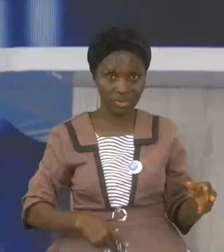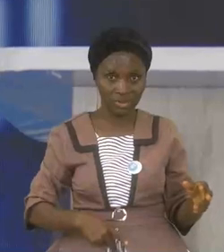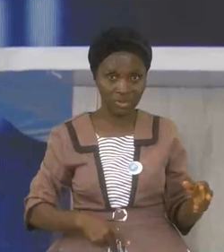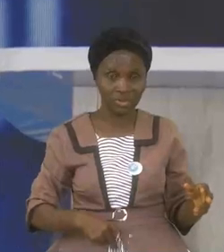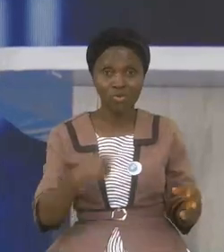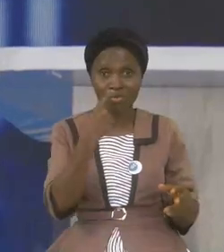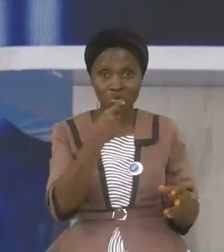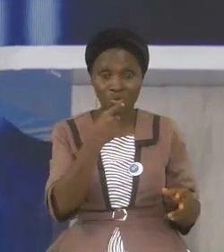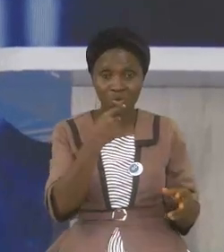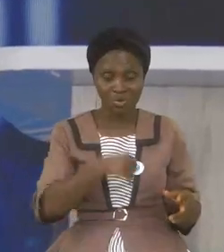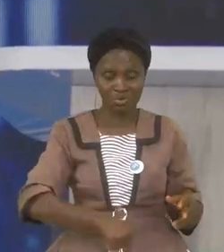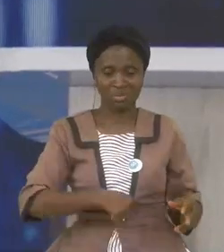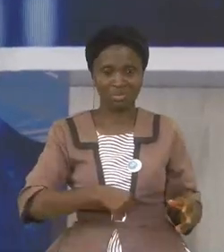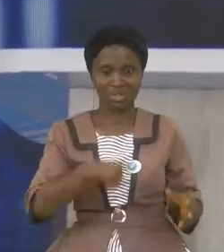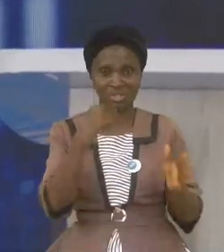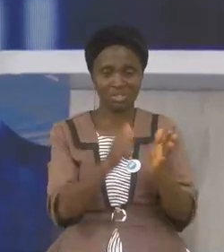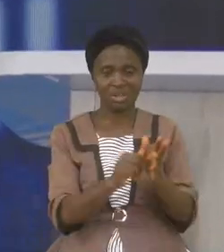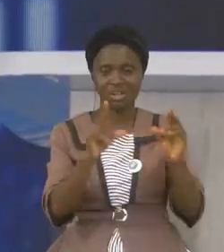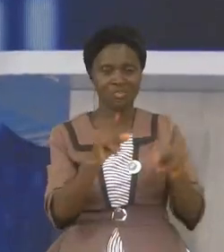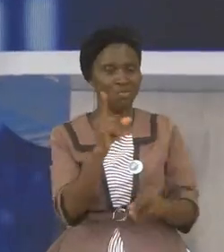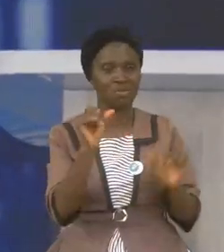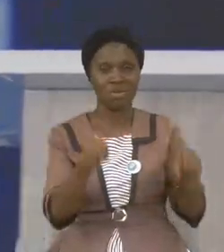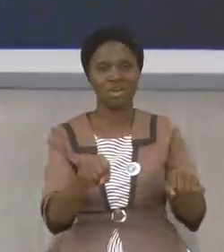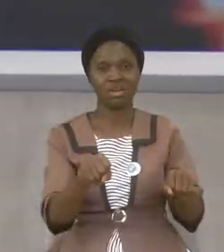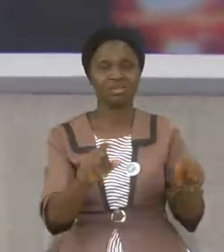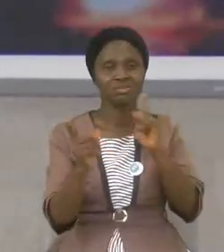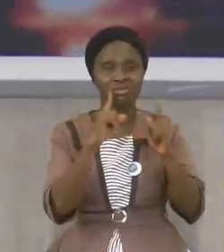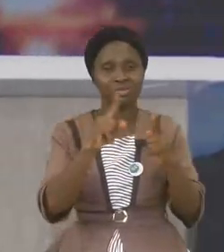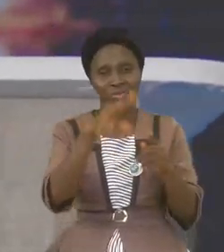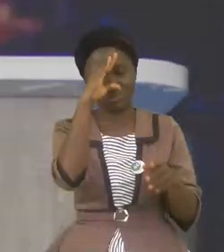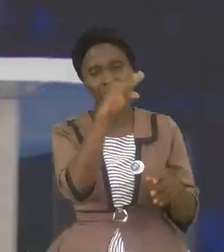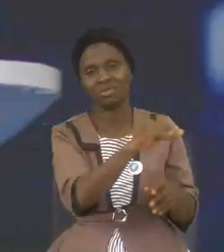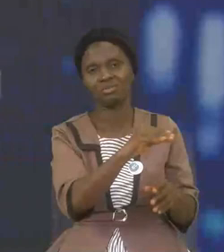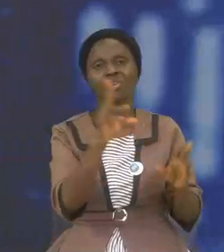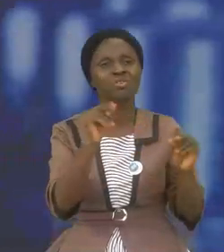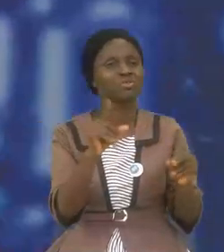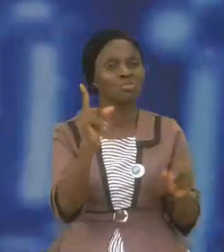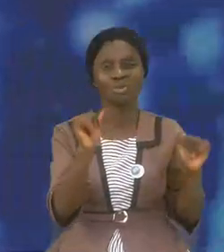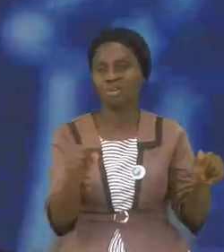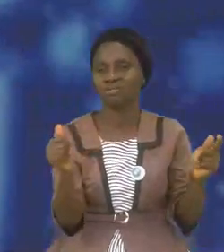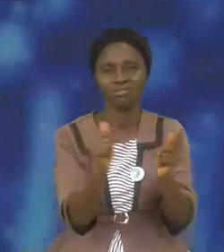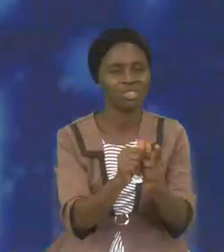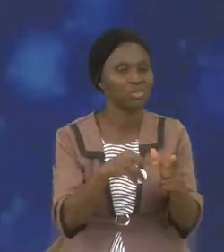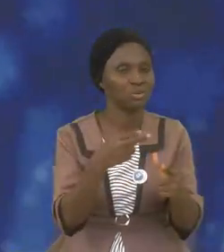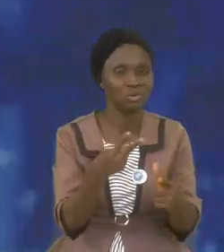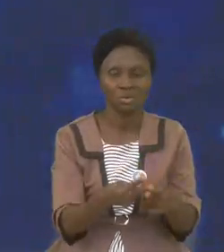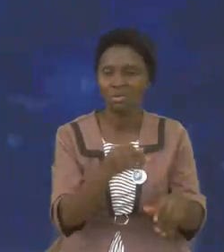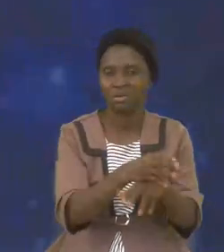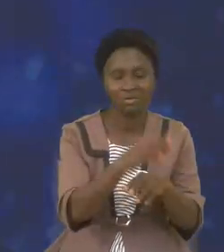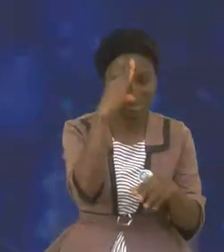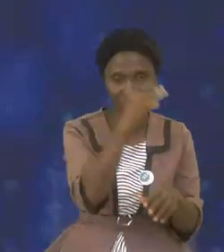suis et il n'y a personne d'autre. Celui qui dit, il n'y a personne qui puisse lui parler. Il n'y a personne qui puisse